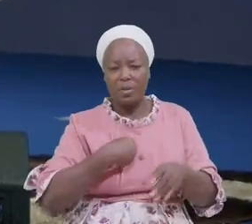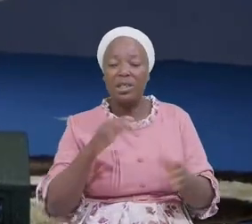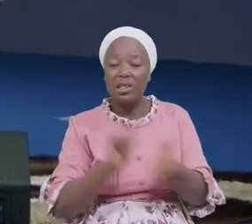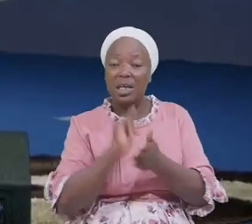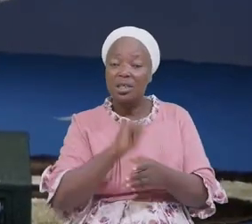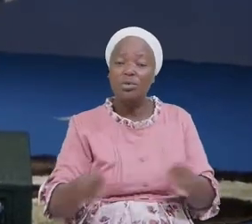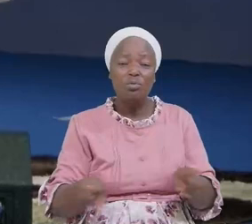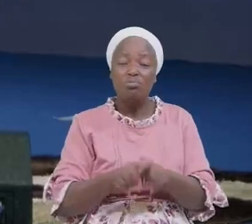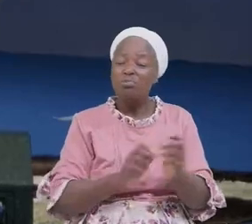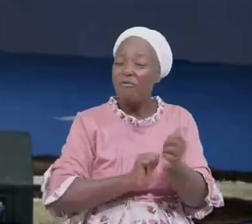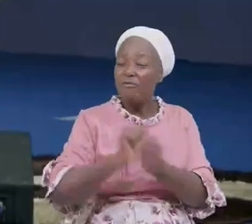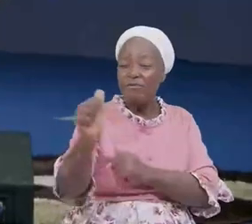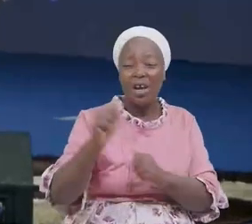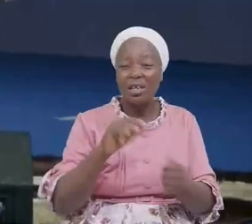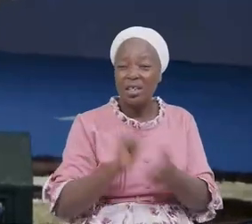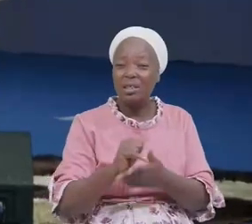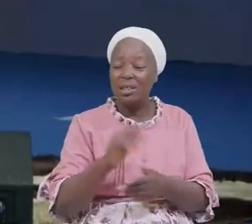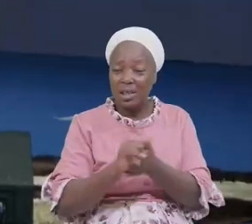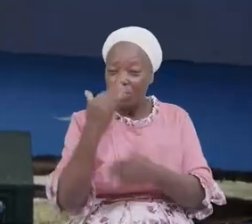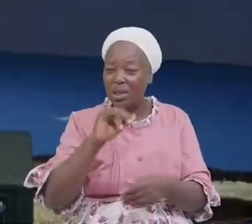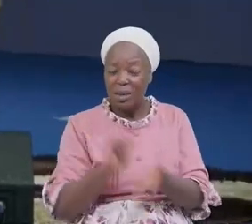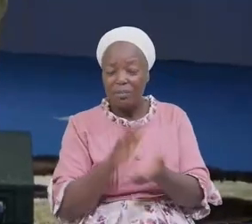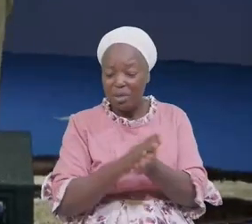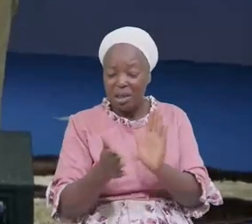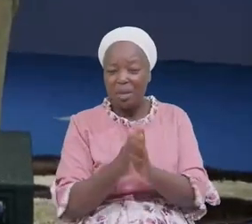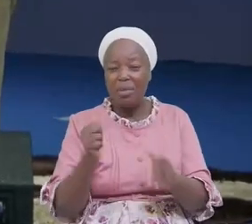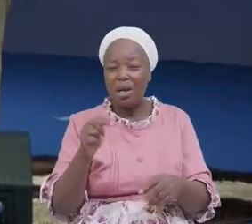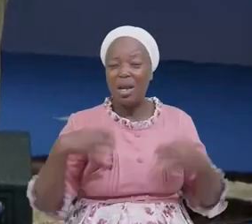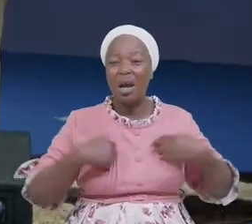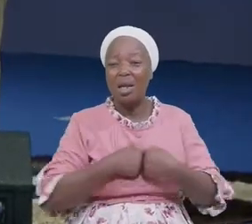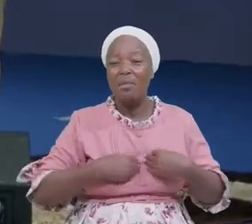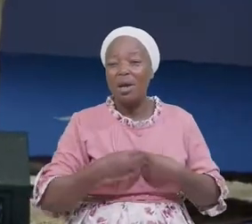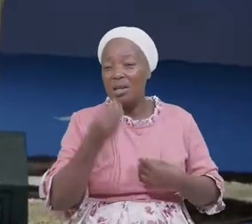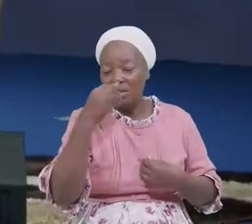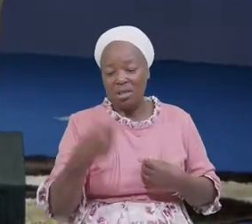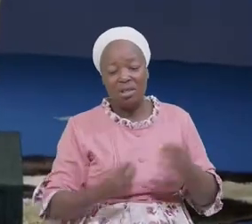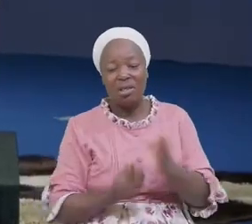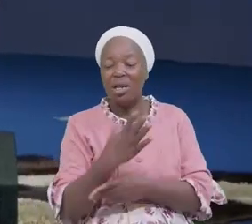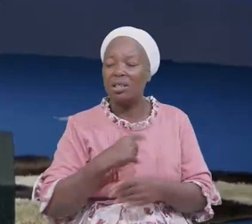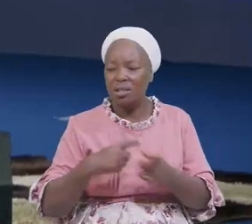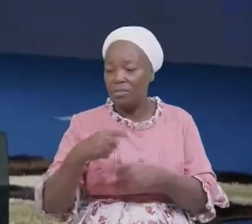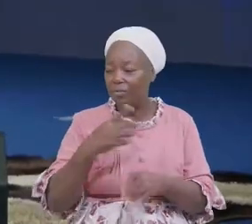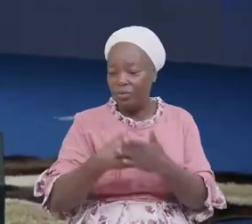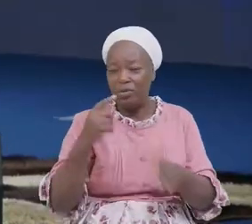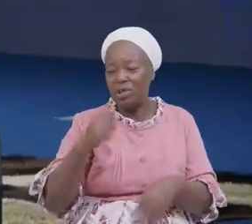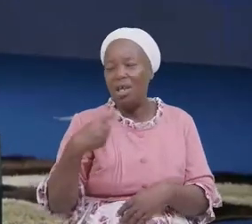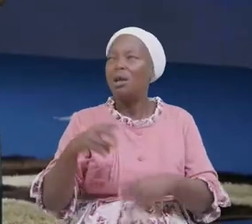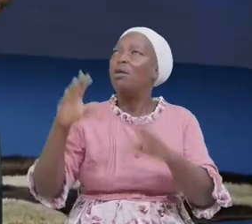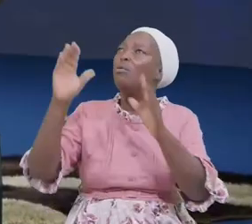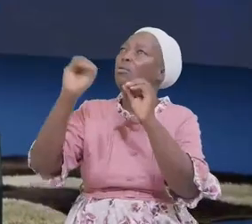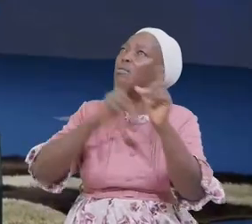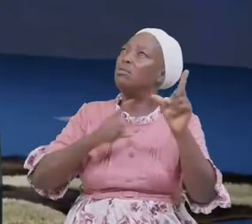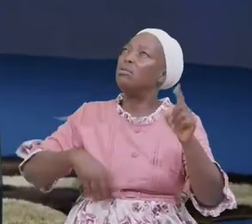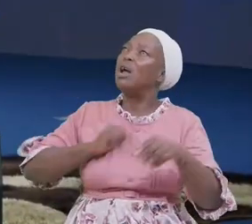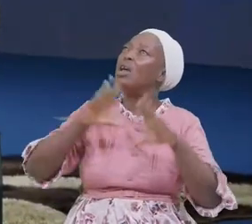loin. Et cet homme est devenu un animal qui broute les herbes et dit maintenant, j'accepte, Dieu est un Dieu, grand